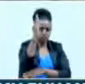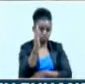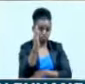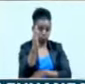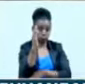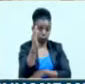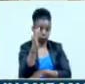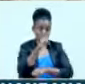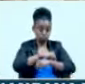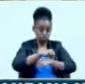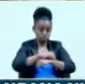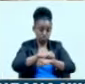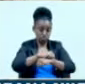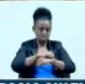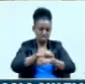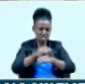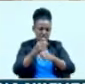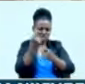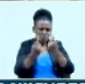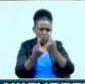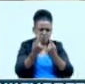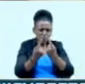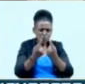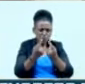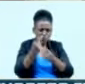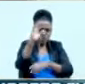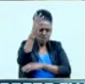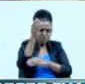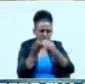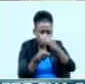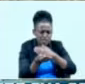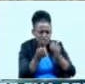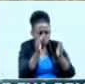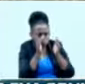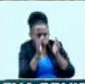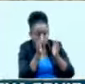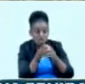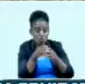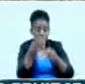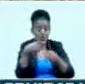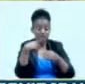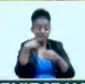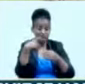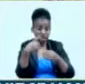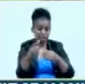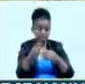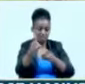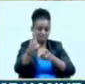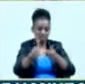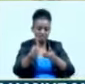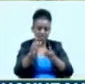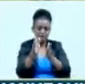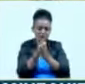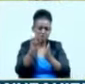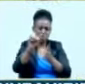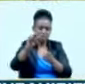ku ishuri ni ifunguro ritekwa hifashishijwe inkwi umuyobozi mukuru w'iki kigo nkurikiye umukiza Edouard na Tumukunde